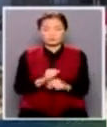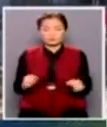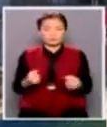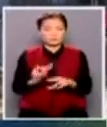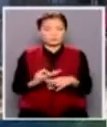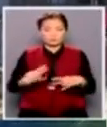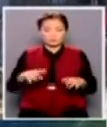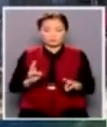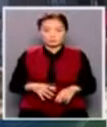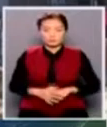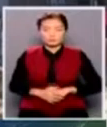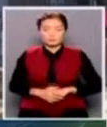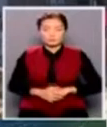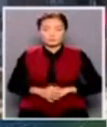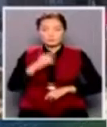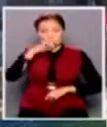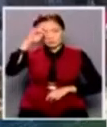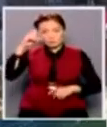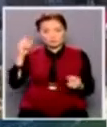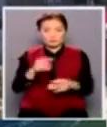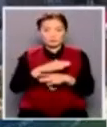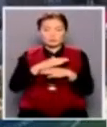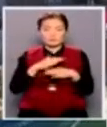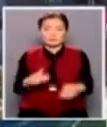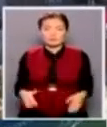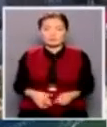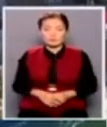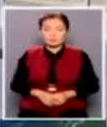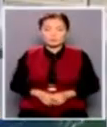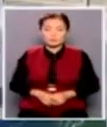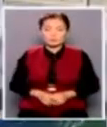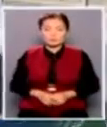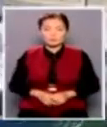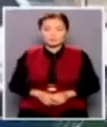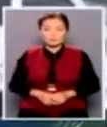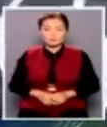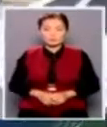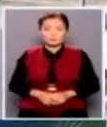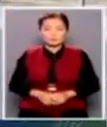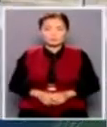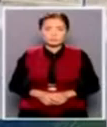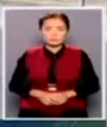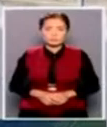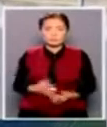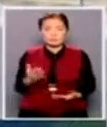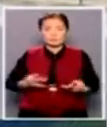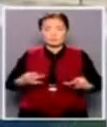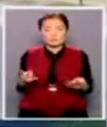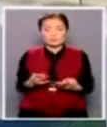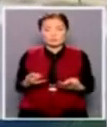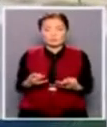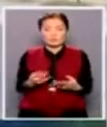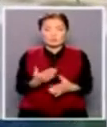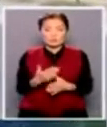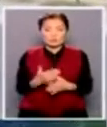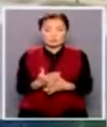енді. Біздің Атырау Қазақстан бойынша енді ол керек емес деп ойлаймын енді. Наверное, все-таки нужно, чтобы они их